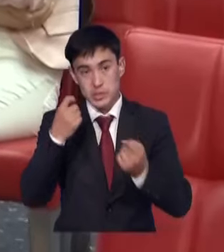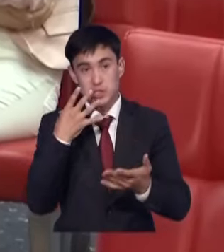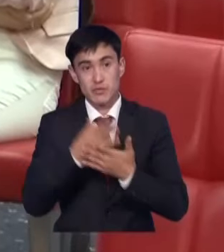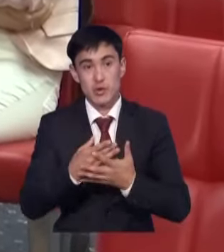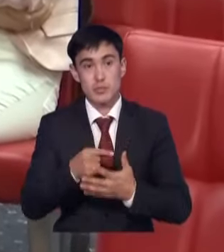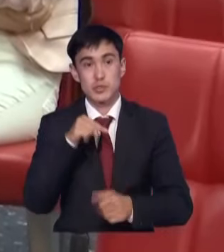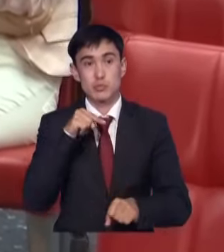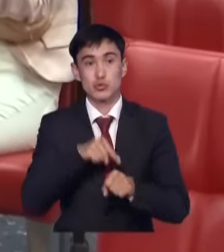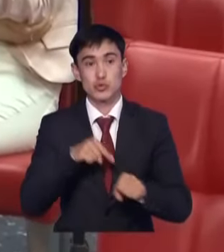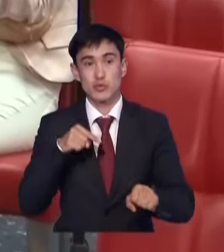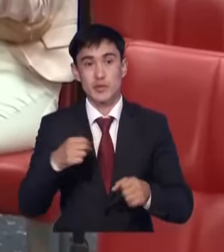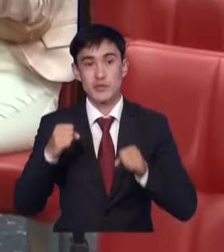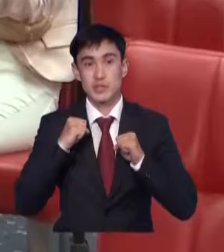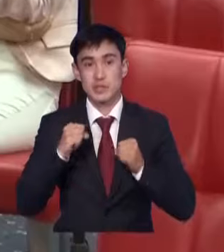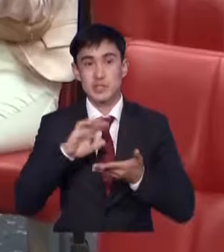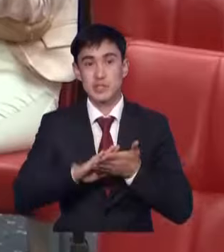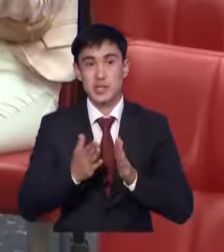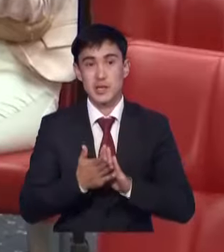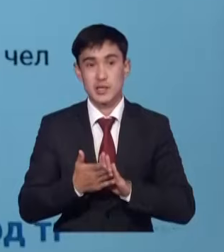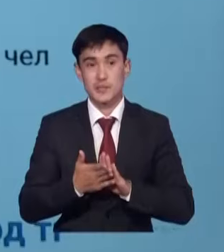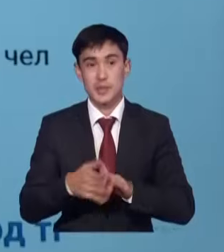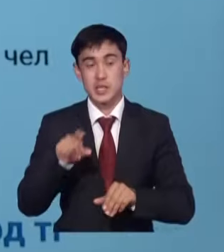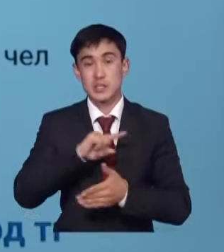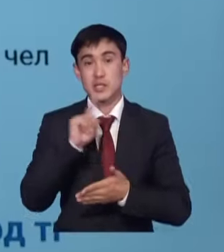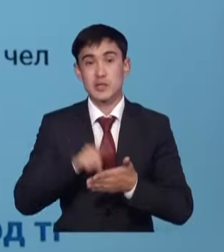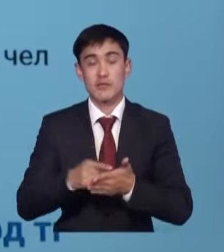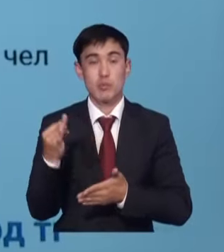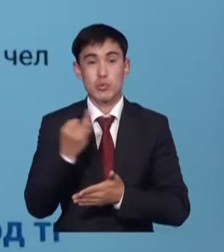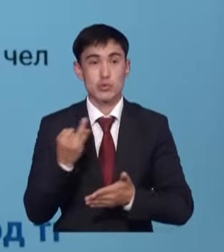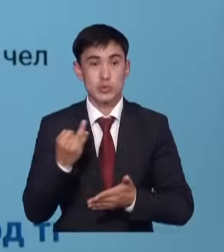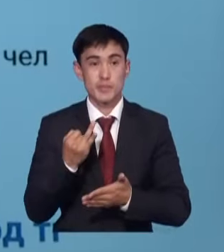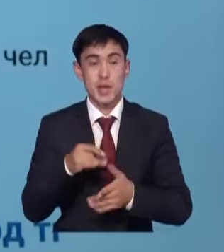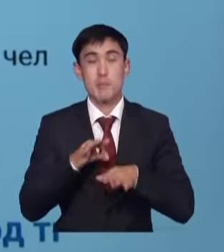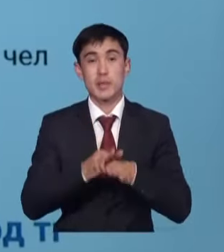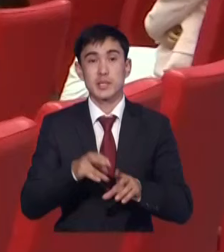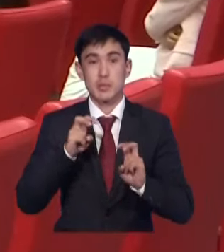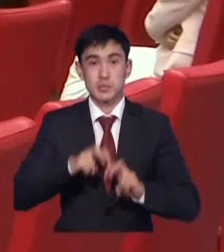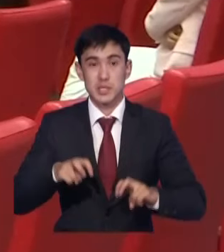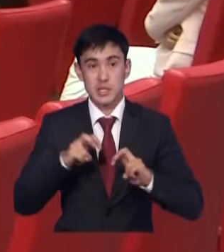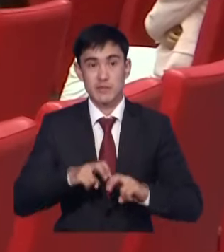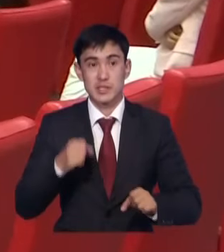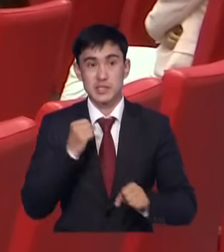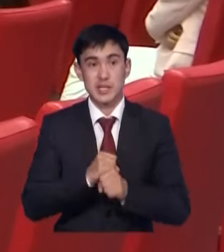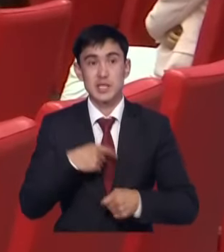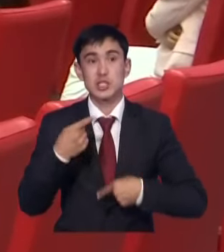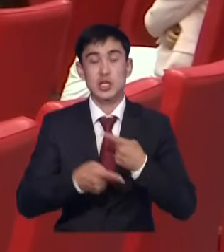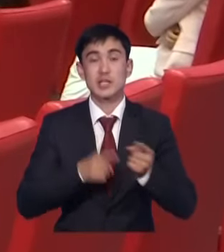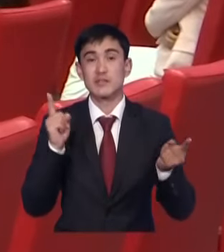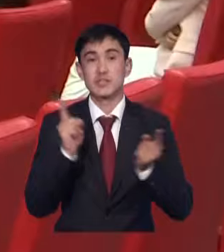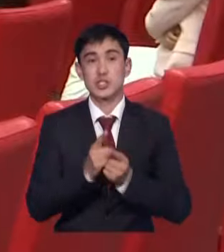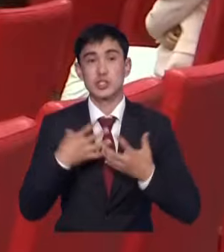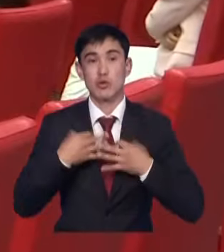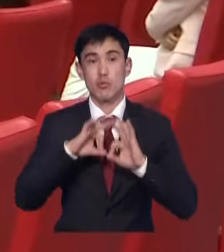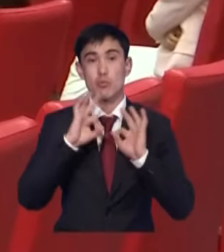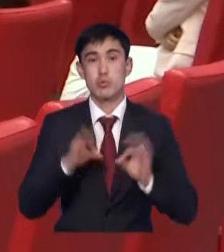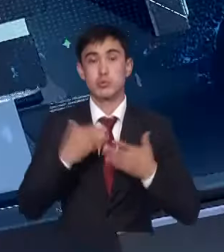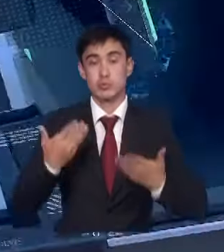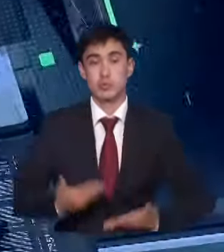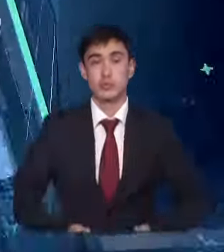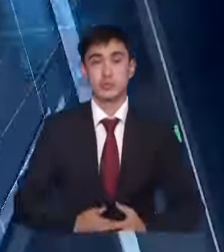своем самочувствии и физическом состоянии, задать интересующие вопросы, пройти обследование и сделать шаг навстречу к здоровому